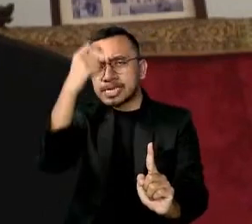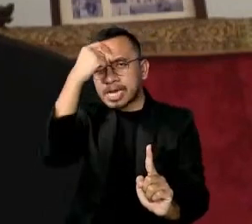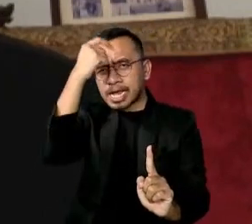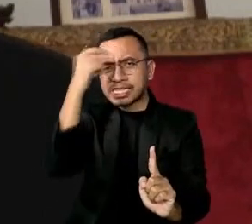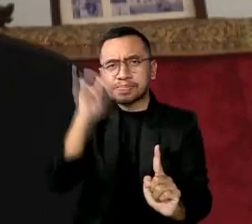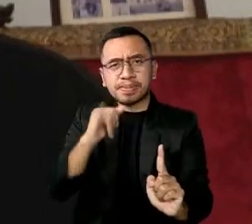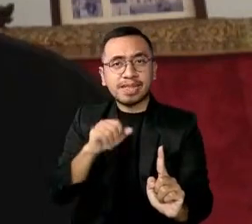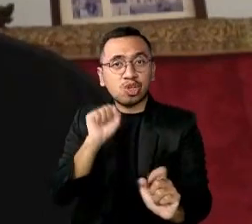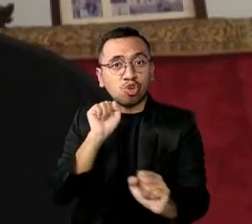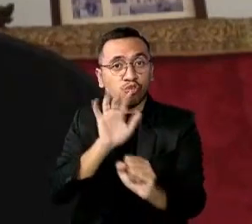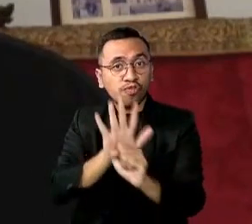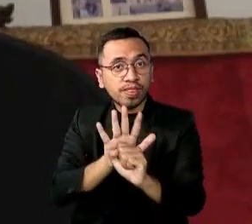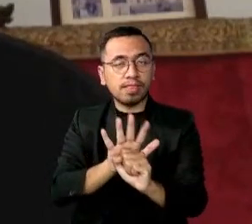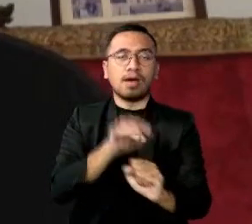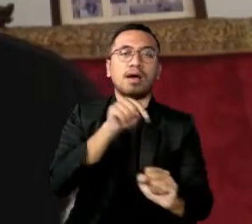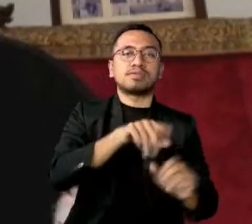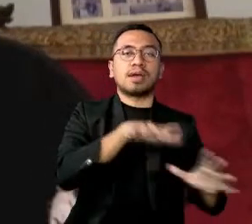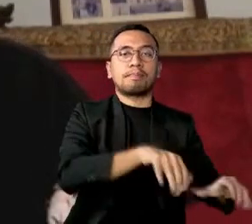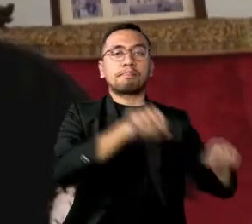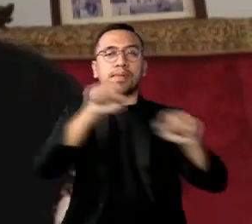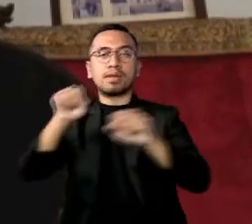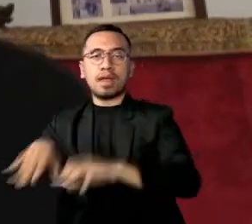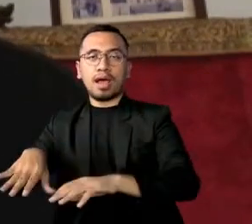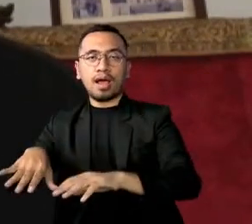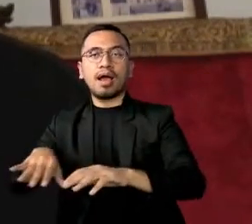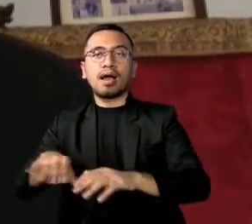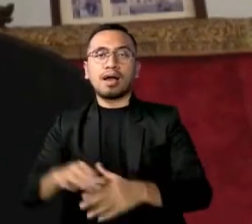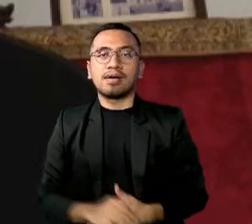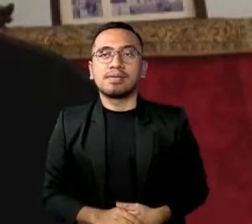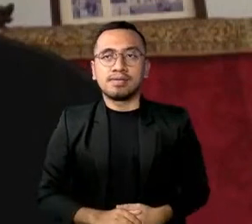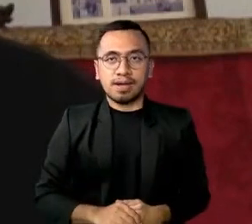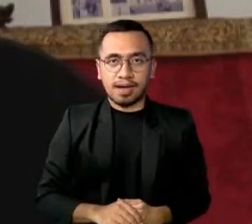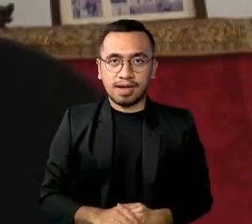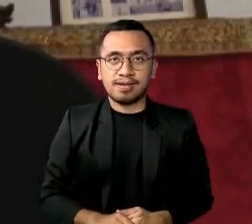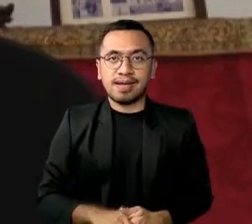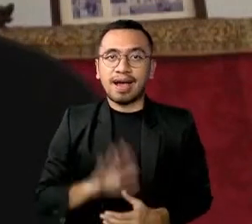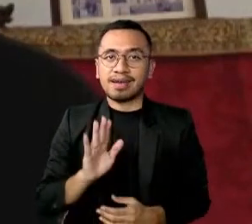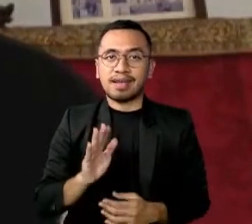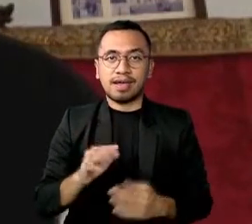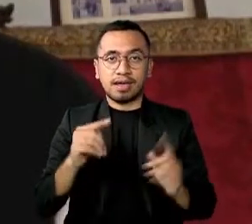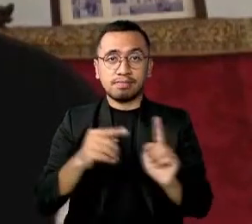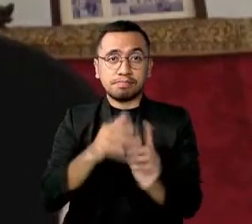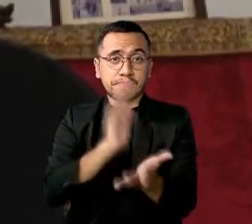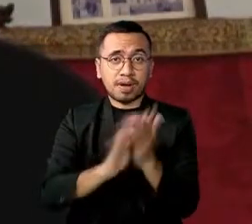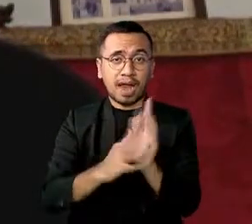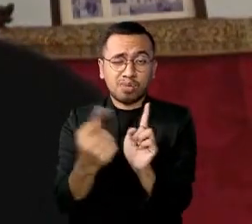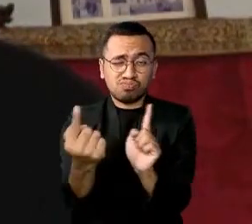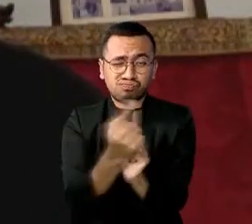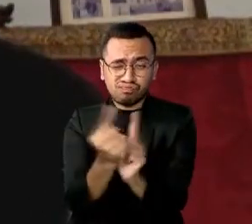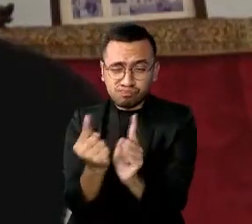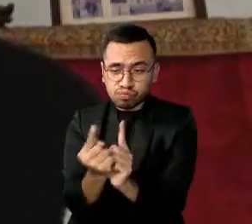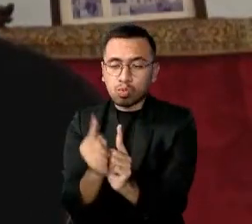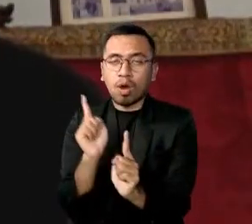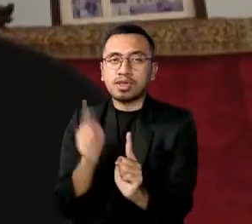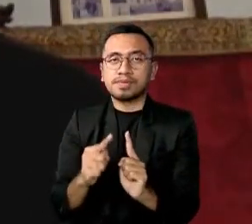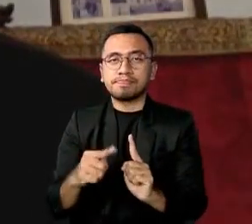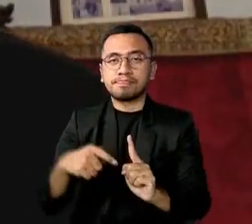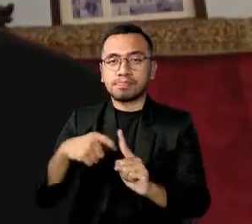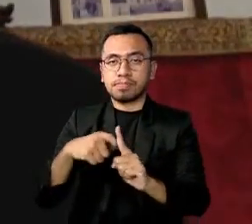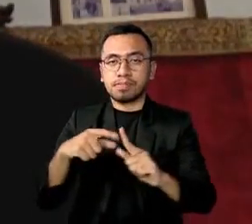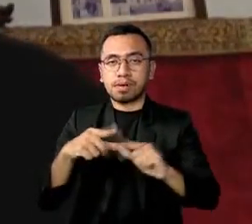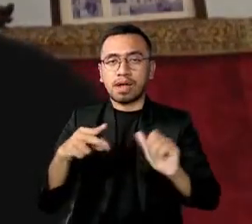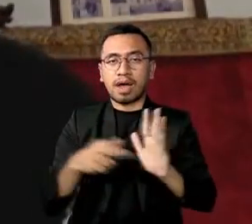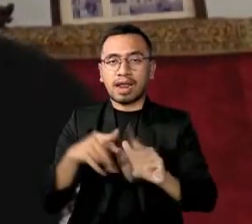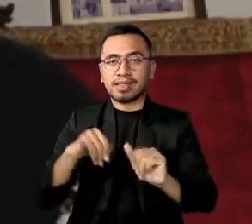kita Giring kedua tempat yang kontak Radcliffe itu dikarang nya yang konfirmasi yang